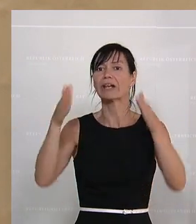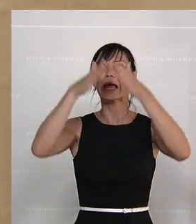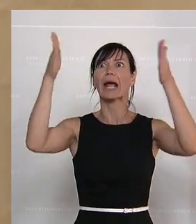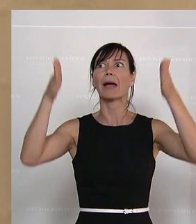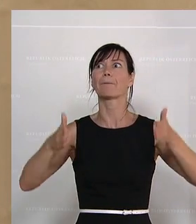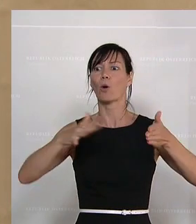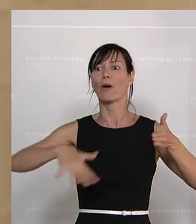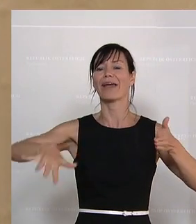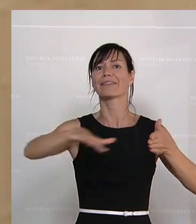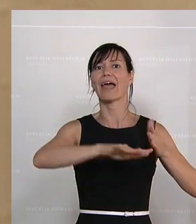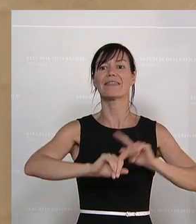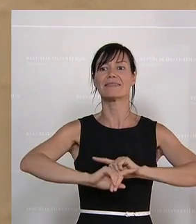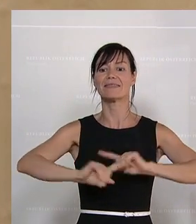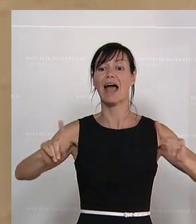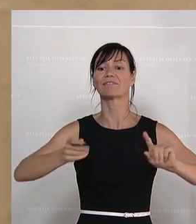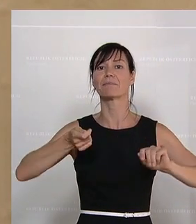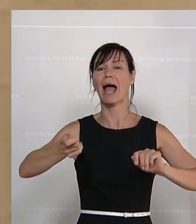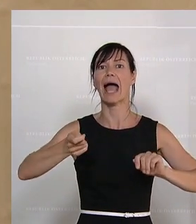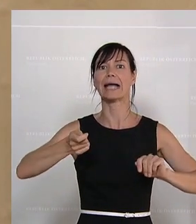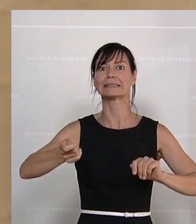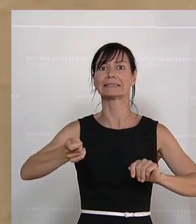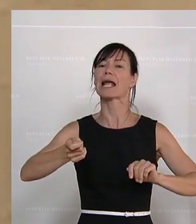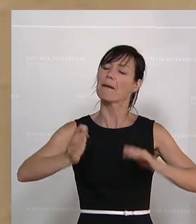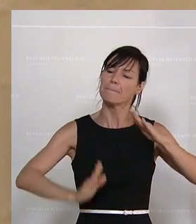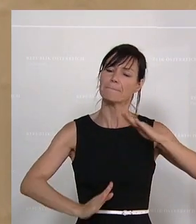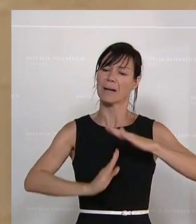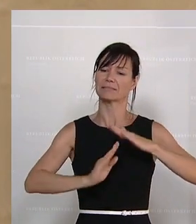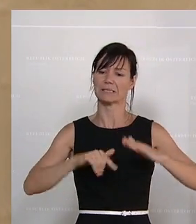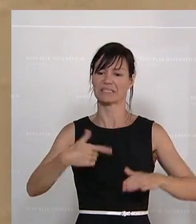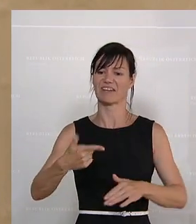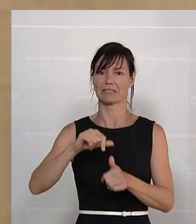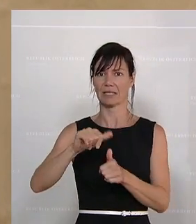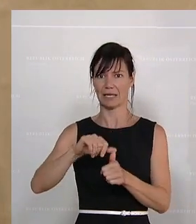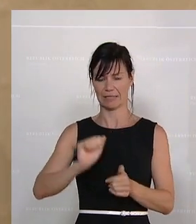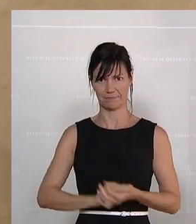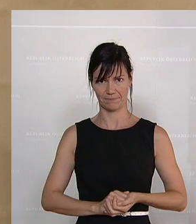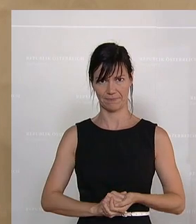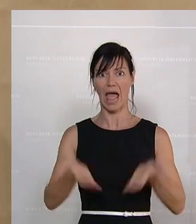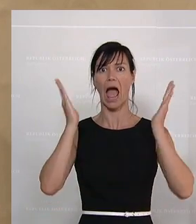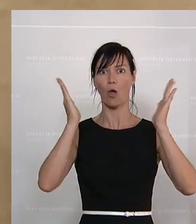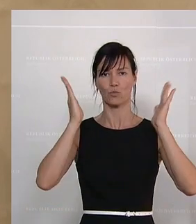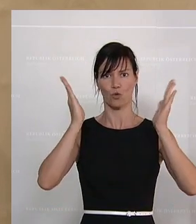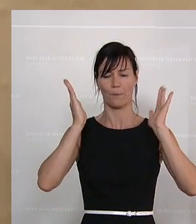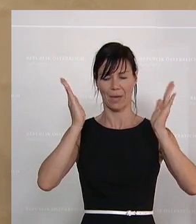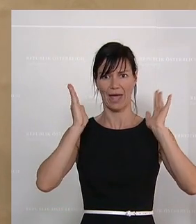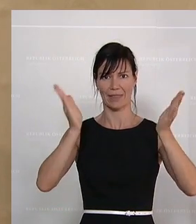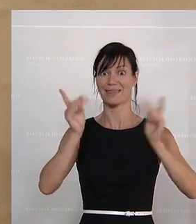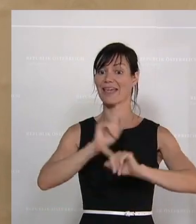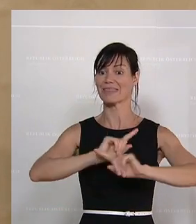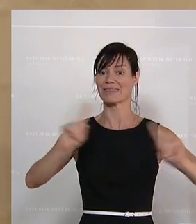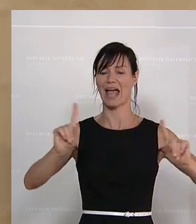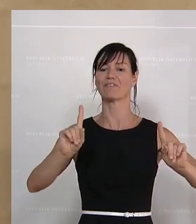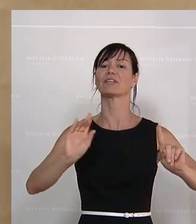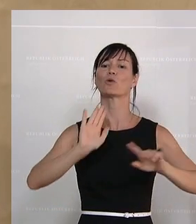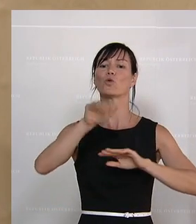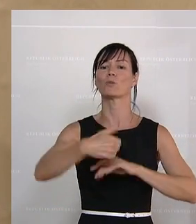durfte man nicht mehr heizen als wie 20 laden auf den autobahnen durfte man nicht mehr schneller form die